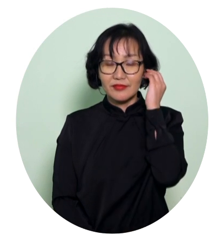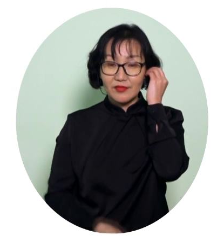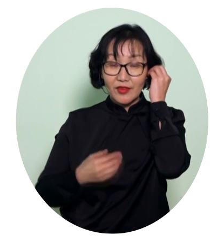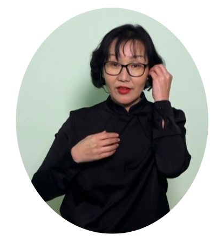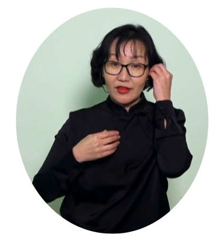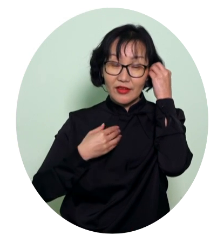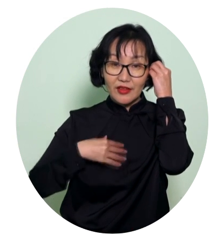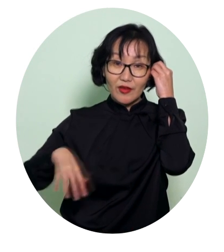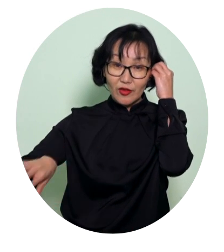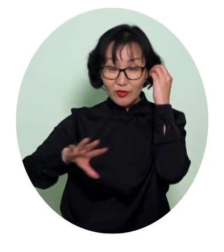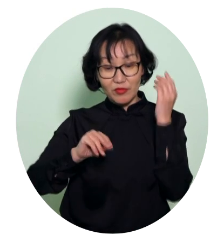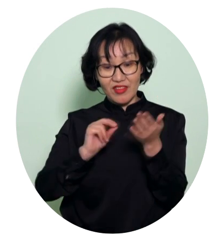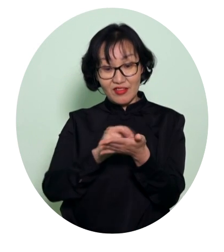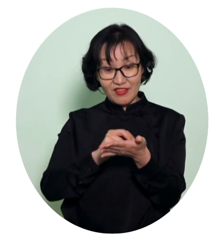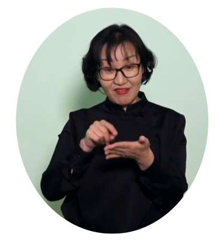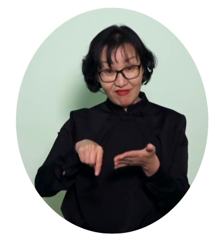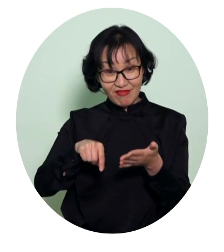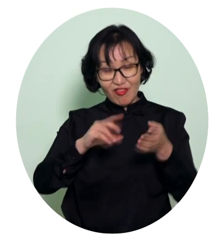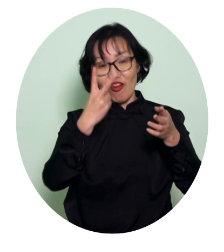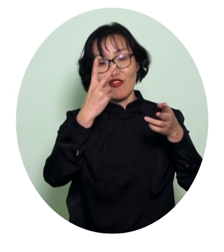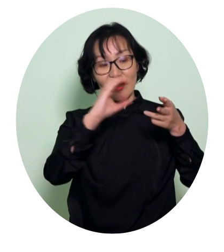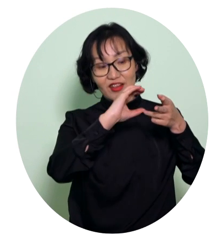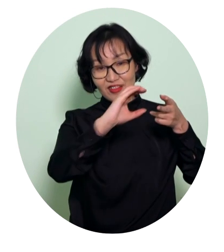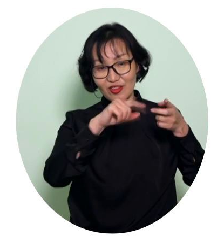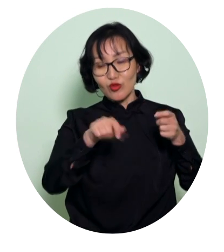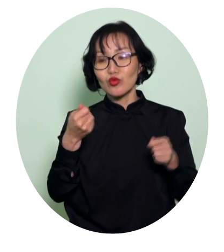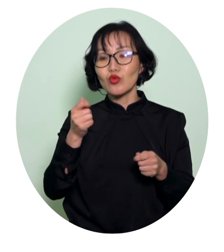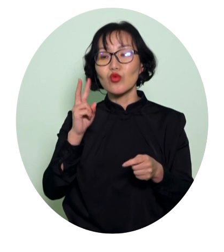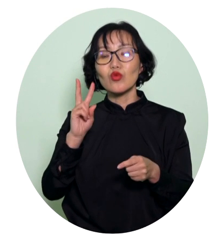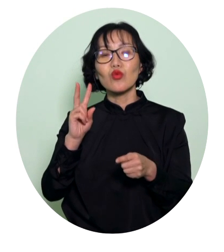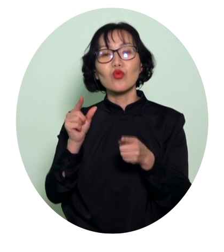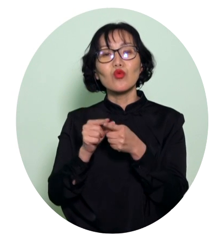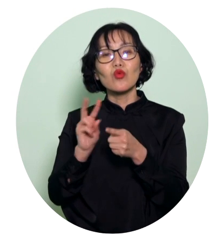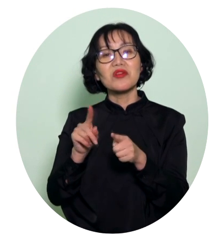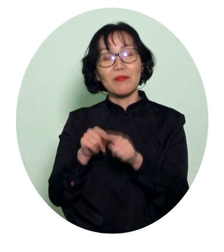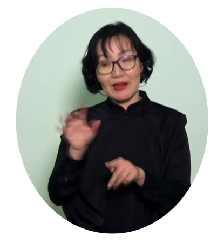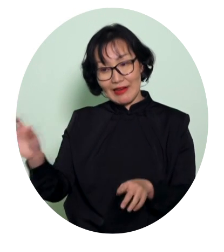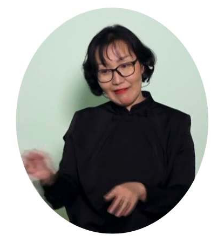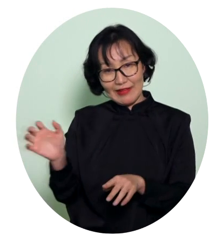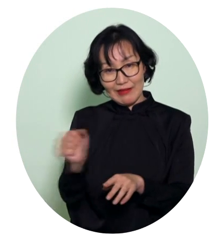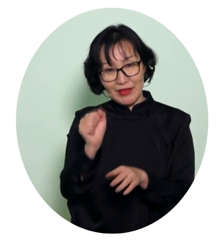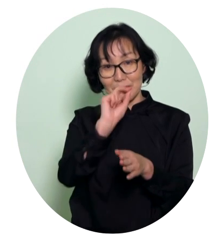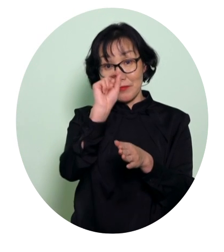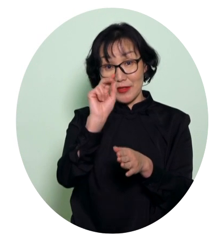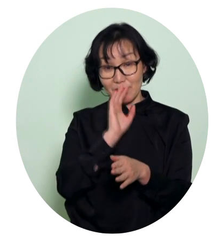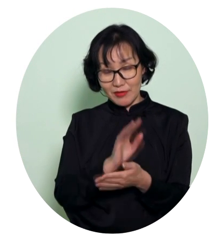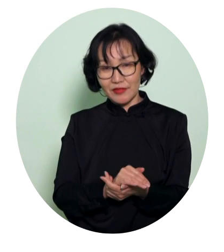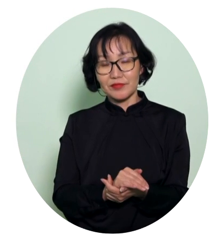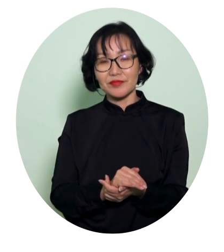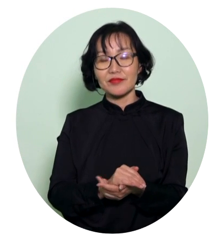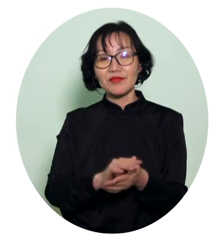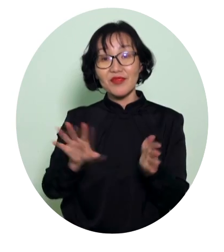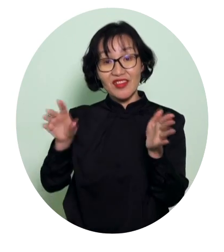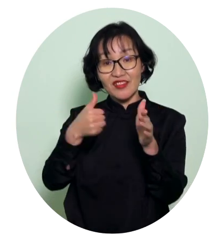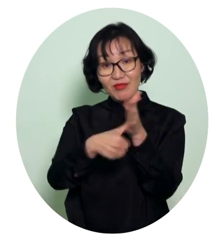За тэгвэл одоо бид нэр 9 их 2 дугаар хэсгээс төлхүүр үгийг төвөрлөж бичээ. За